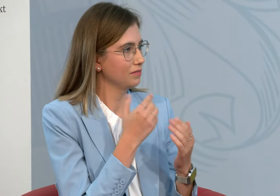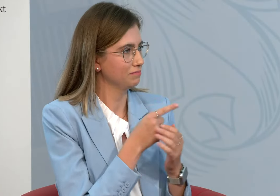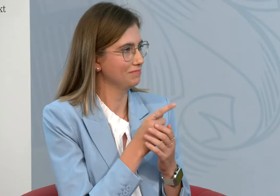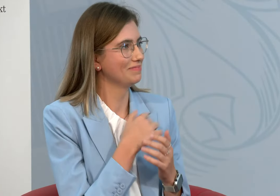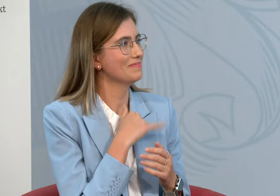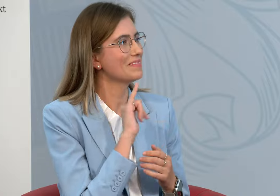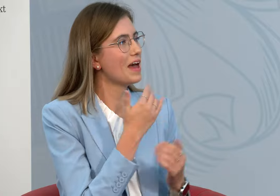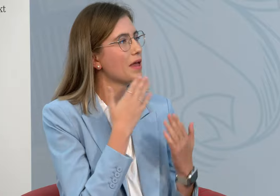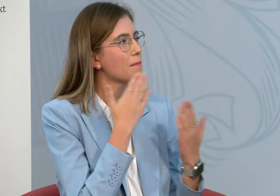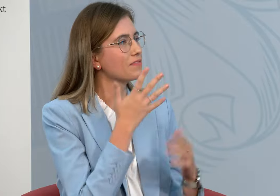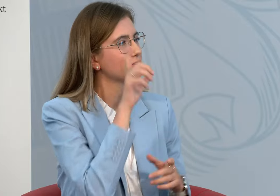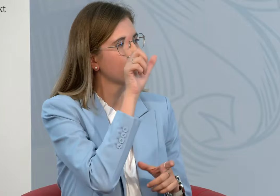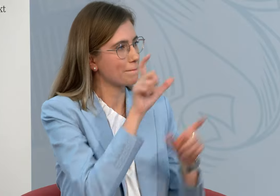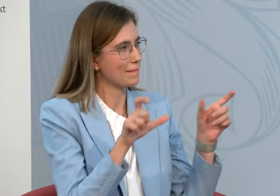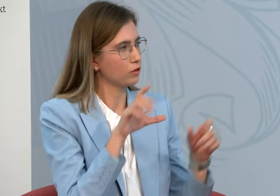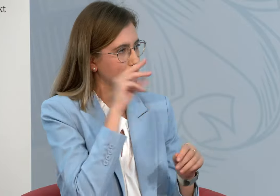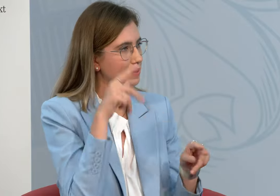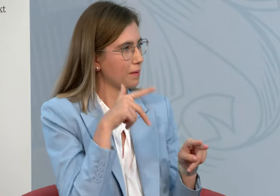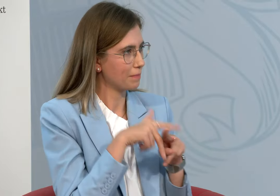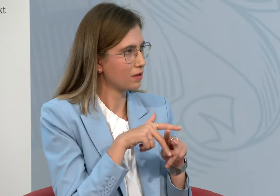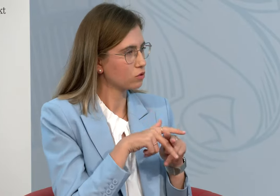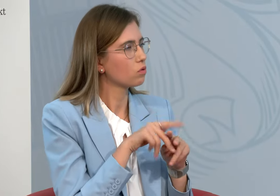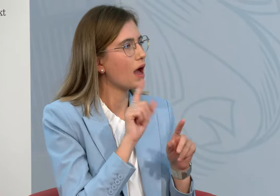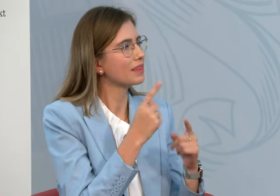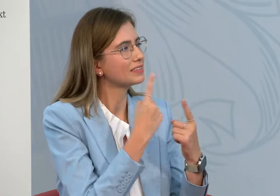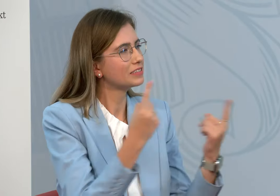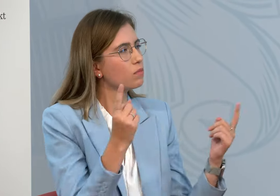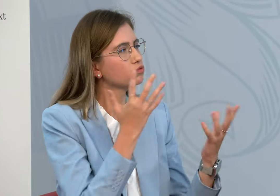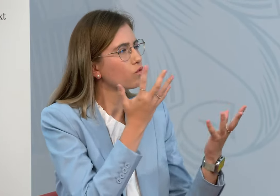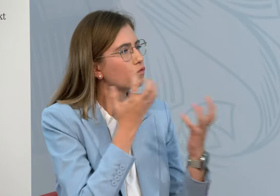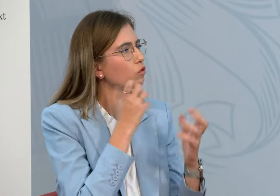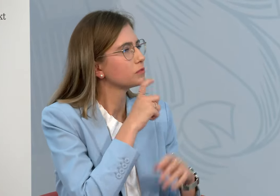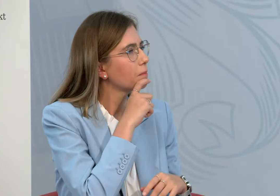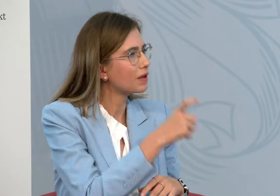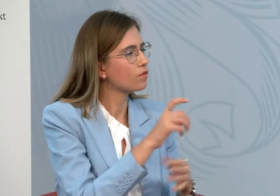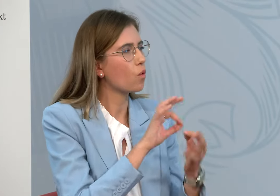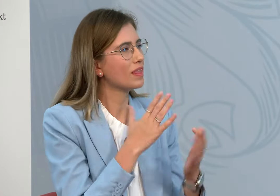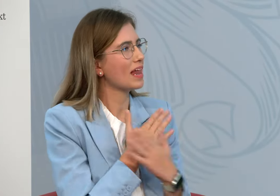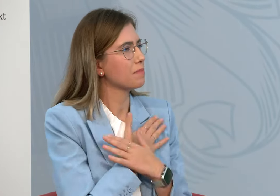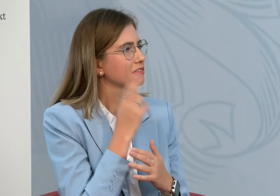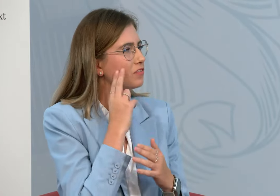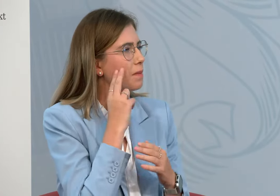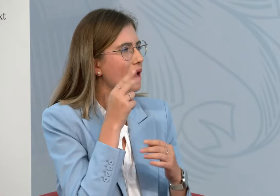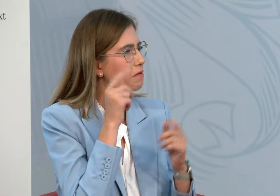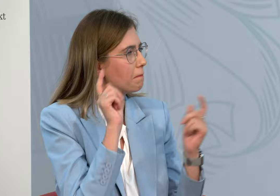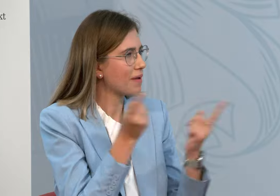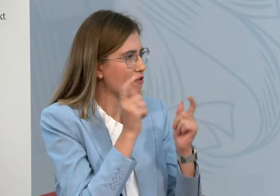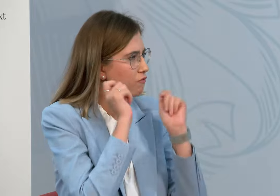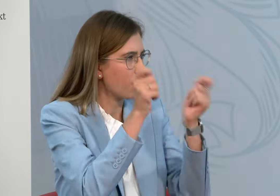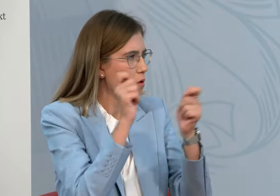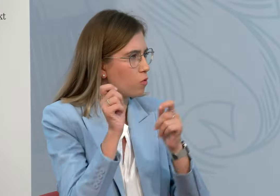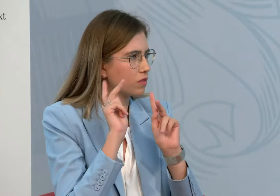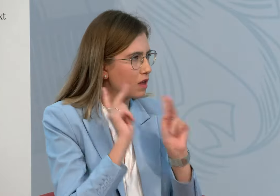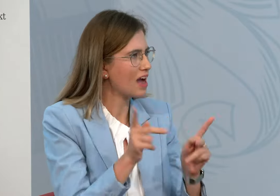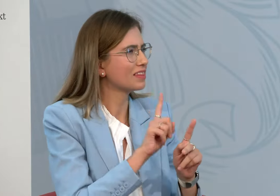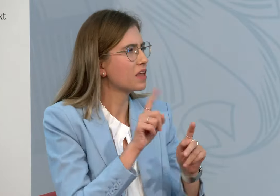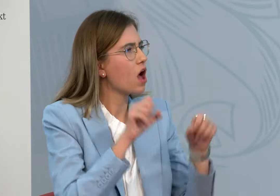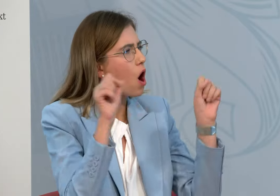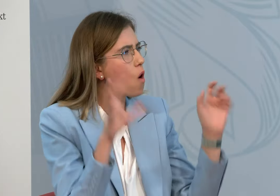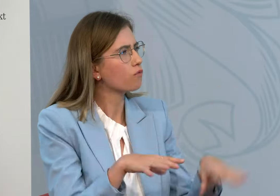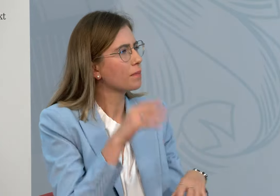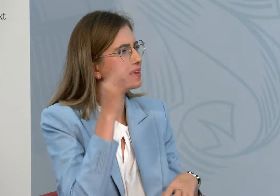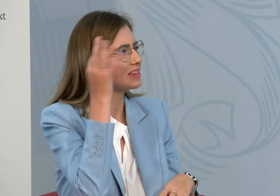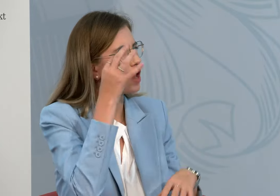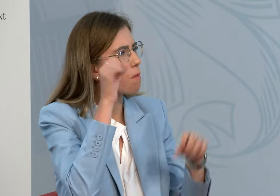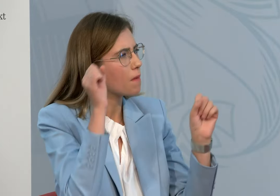Ja, ich würde empfehlen, also anderen Menschen mit Behinderung, dass sie ihren Wunschberuf eigentlich